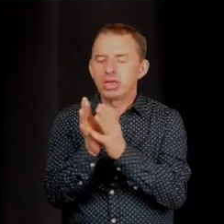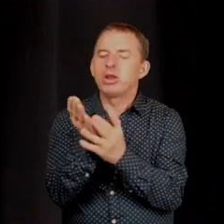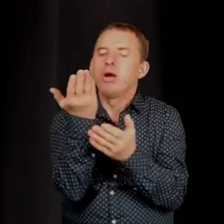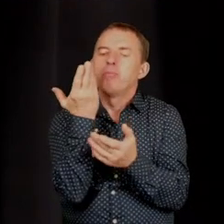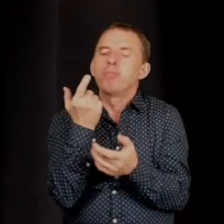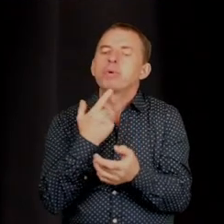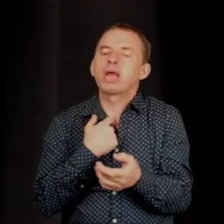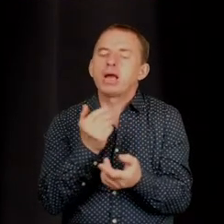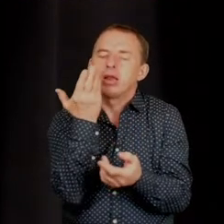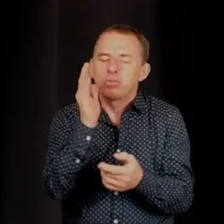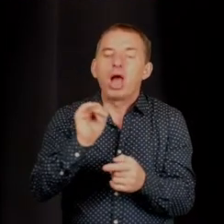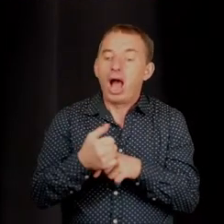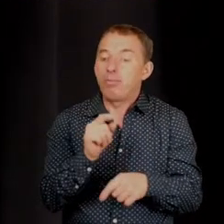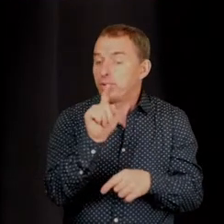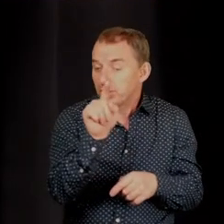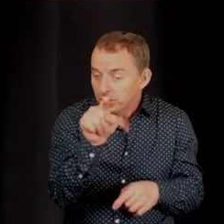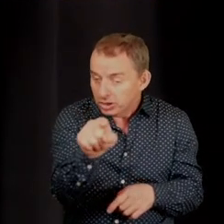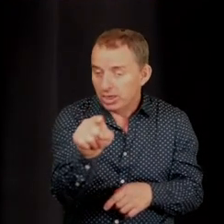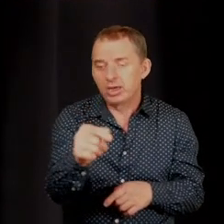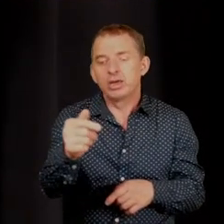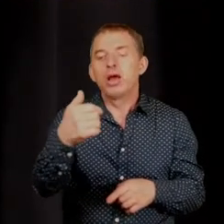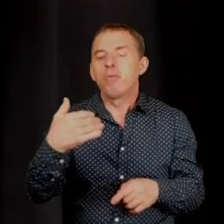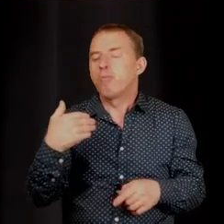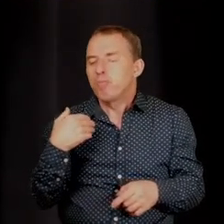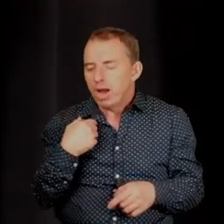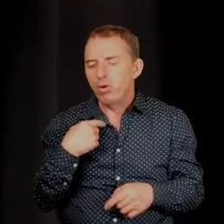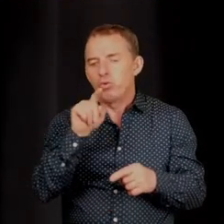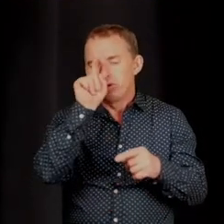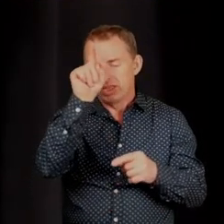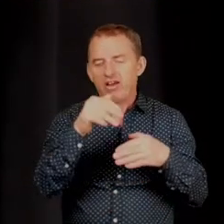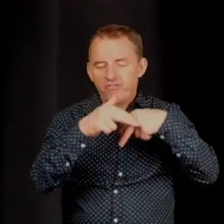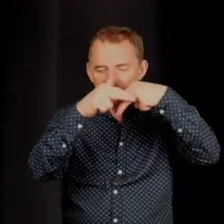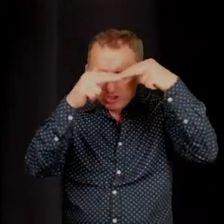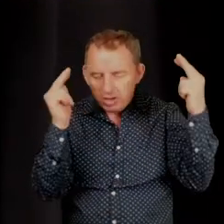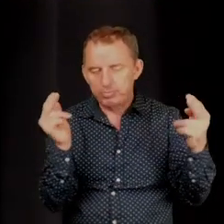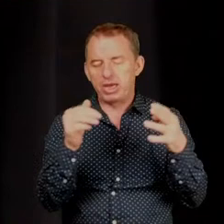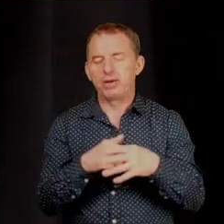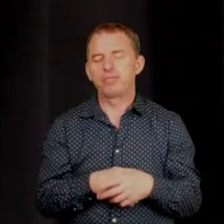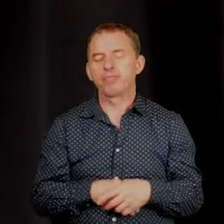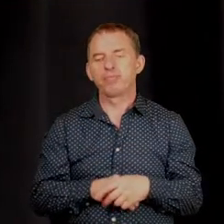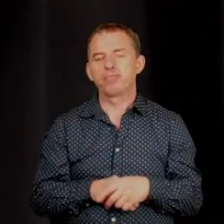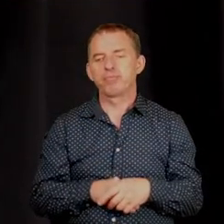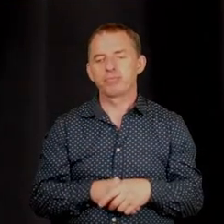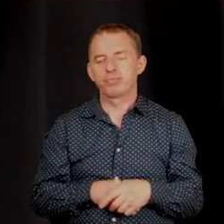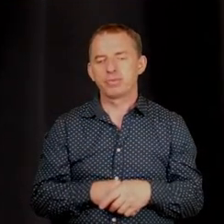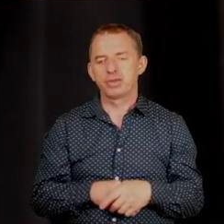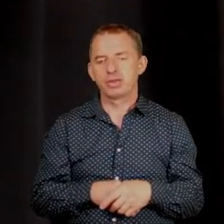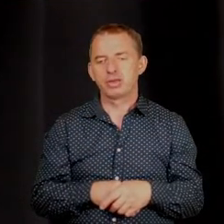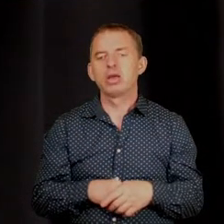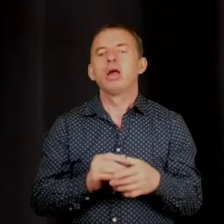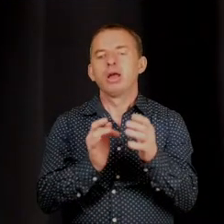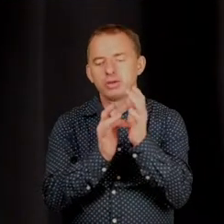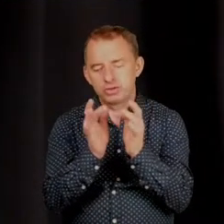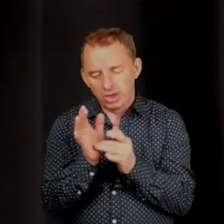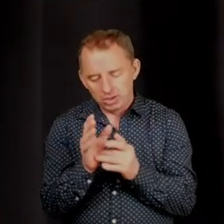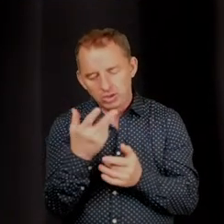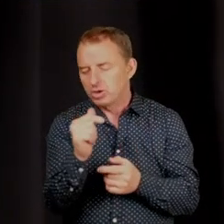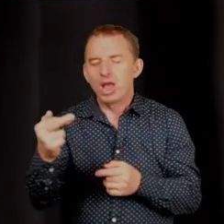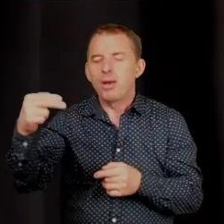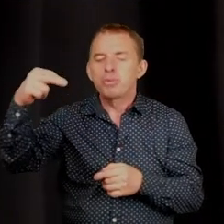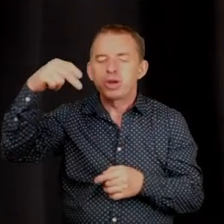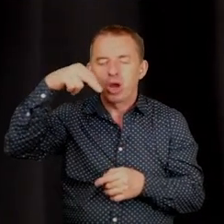bardziej, niż żebyś tam był. Jesus is not coming primarily, first and foremost, to destroy the world. Jezus nie